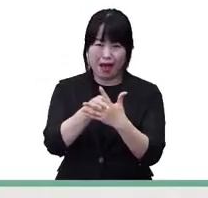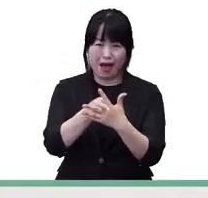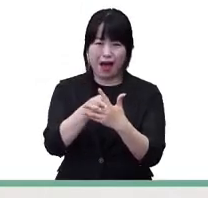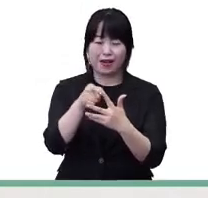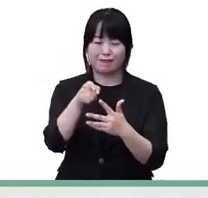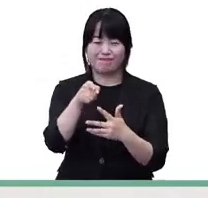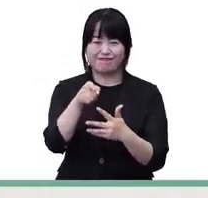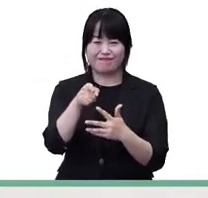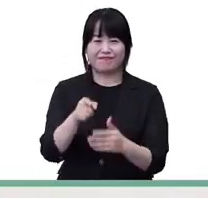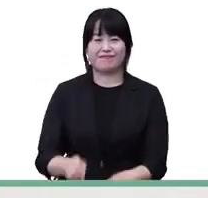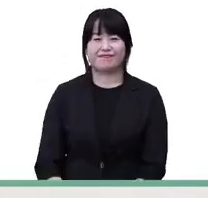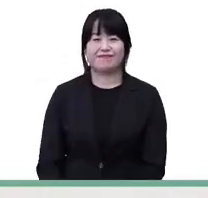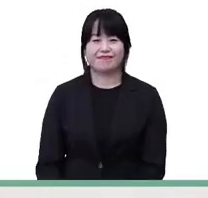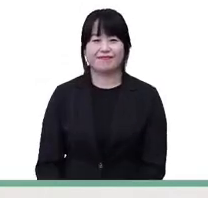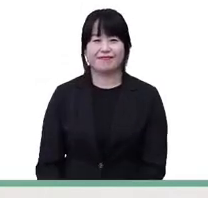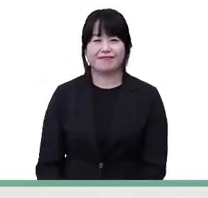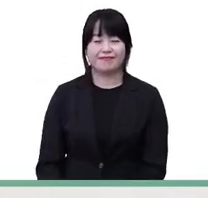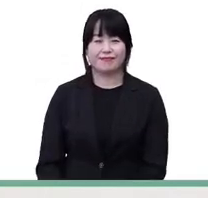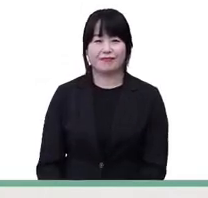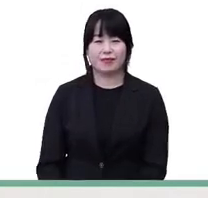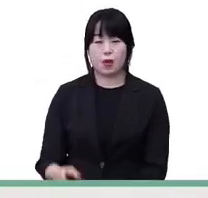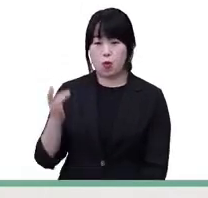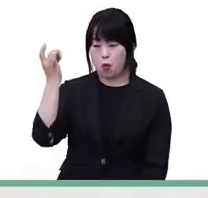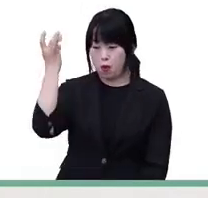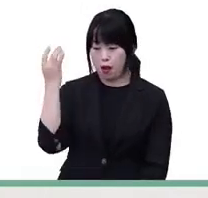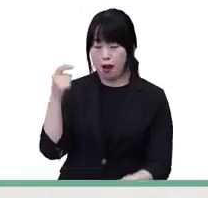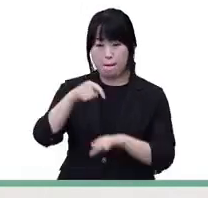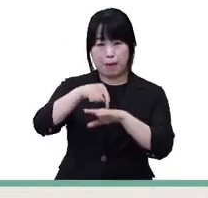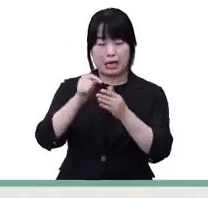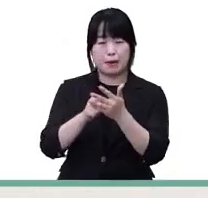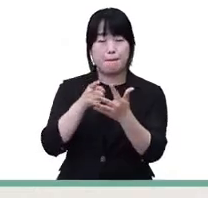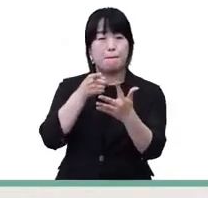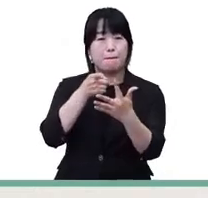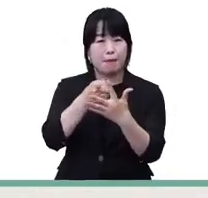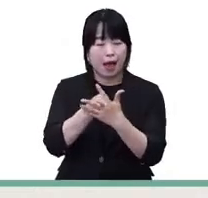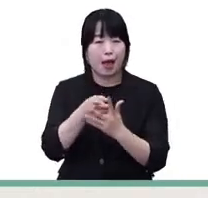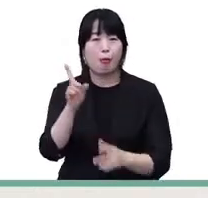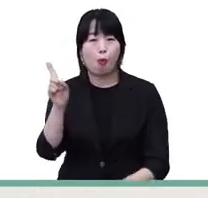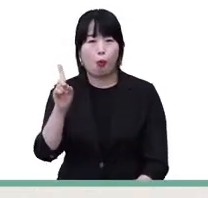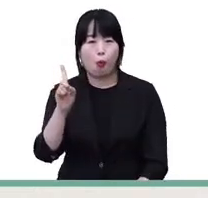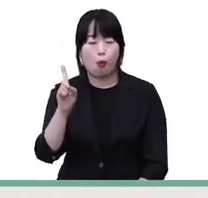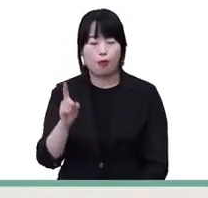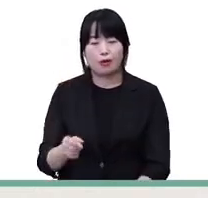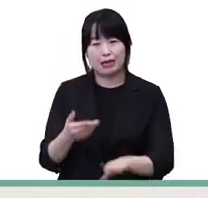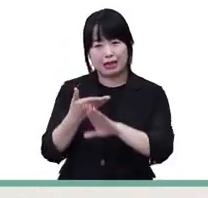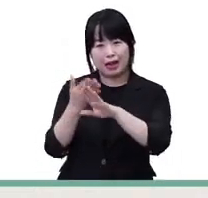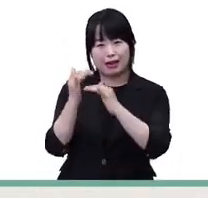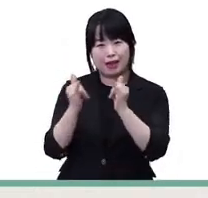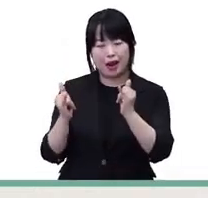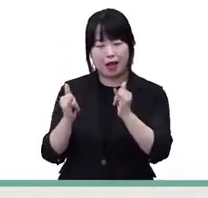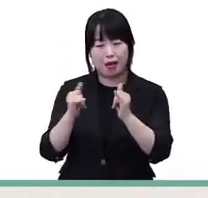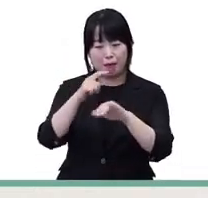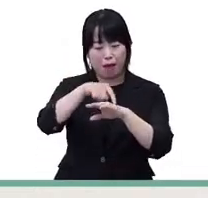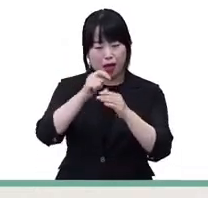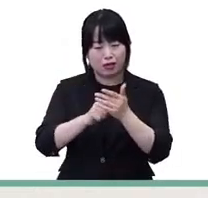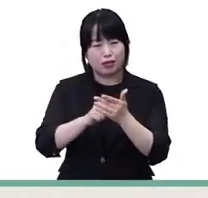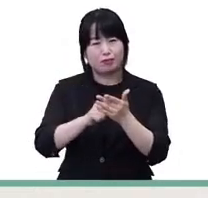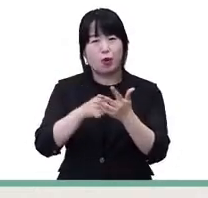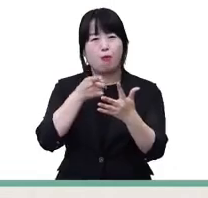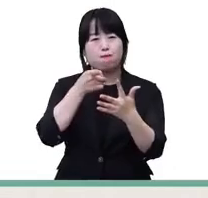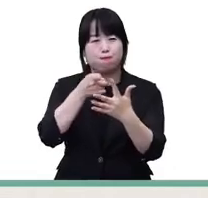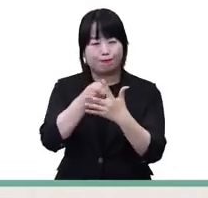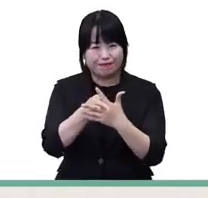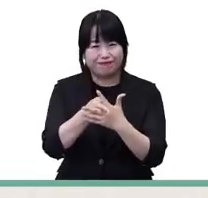Mind라는 곳에서 나왔어요. 원래 마음 읽기는 다른 사람의 마음을 읽는 능력인데요. 마음